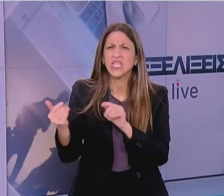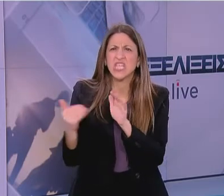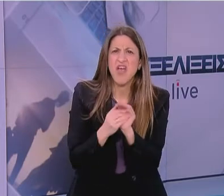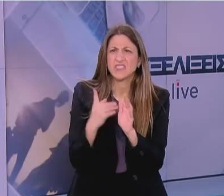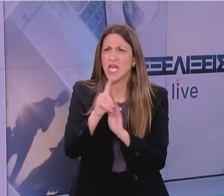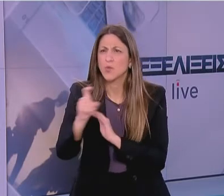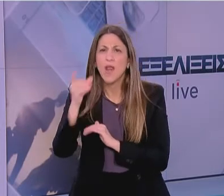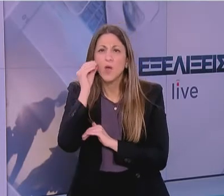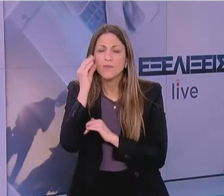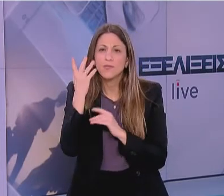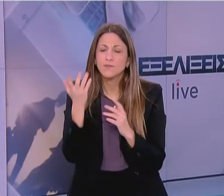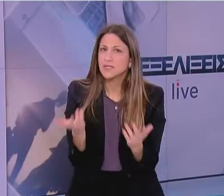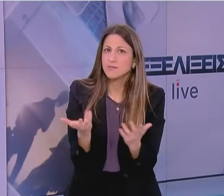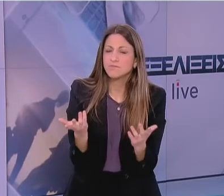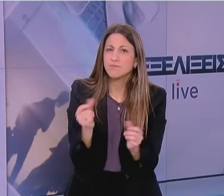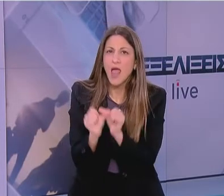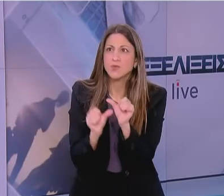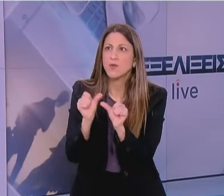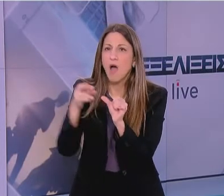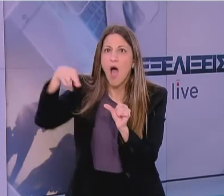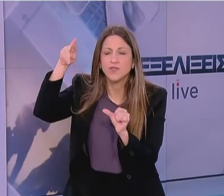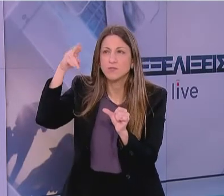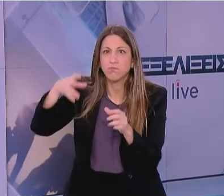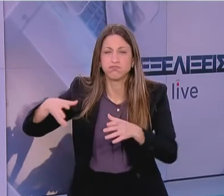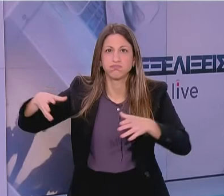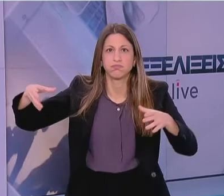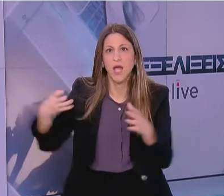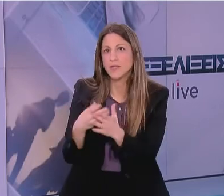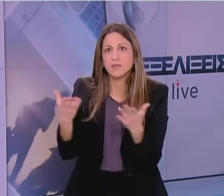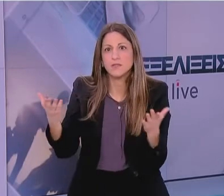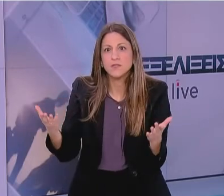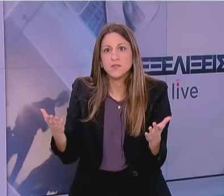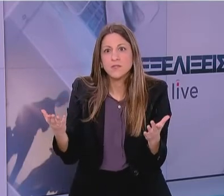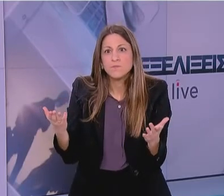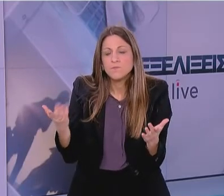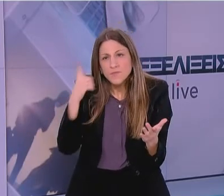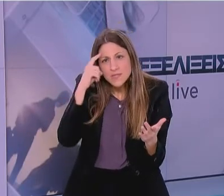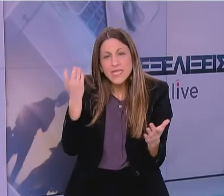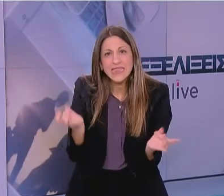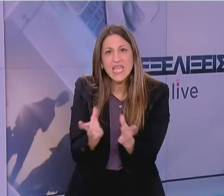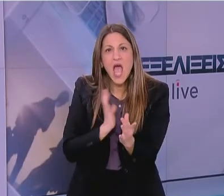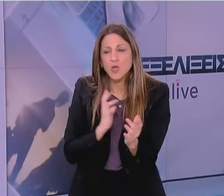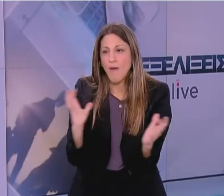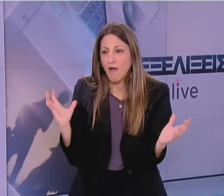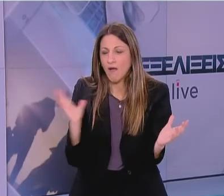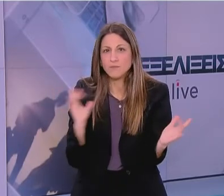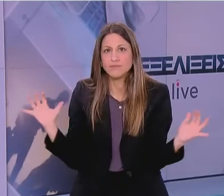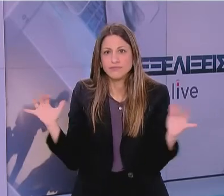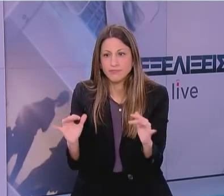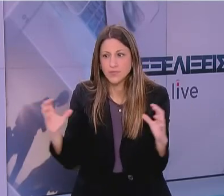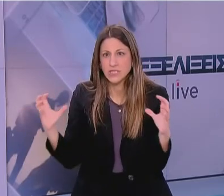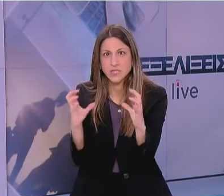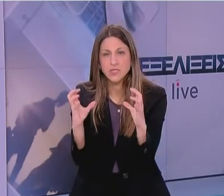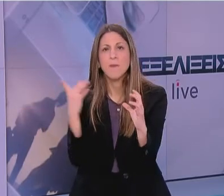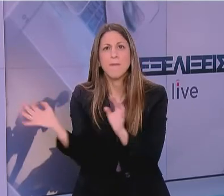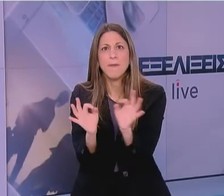ανακοινώνονται, είναι εξαιρετικά μεταβλητά. Οποιαδήποτε στιγμή, μια οποιαδήποτε εστίαση, οποιοδήποτε χωροταξικό κλάστερ στην